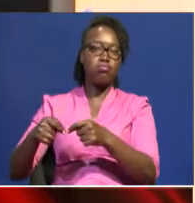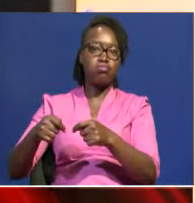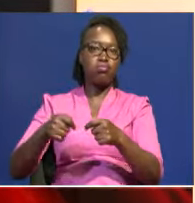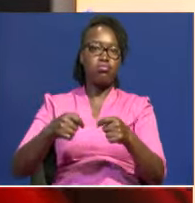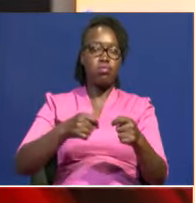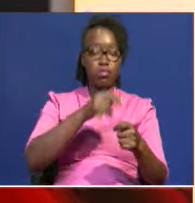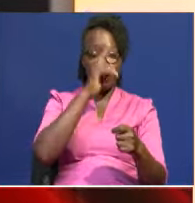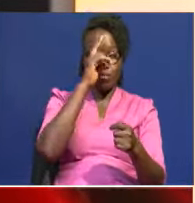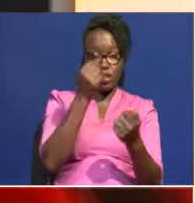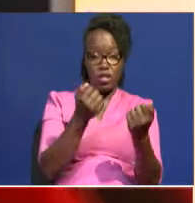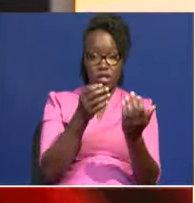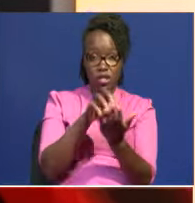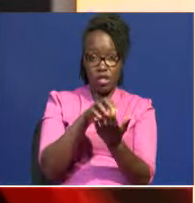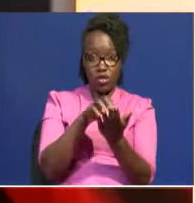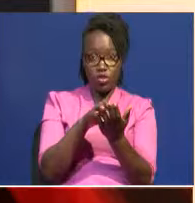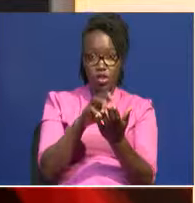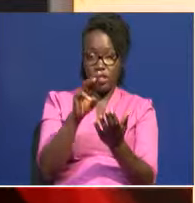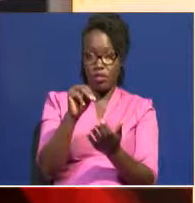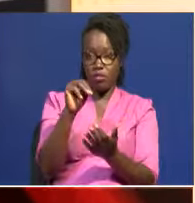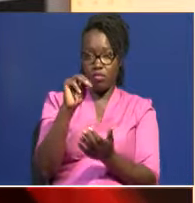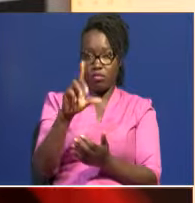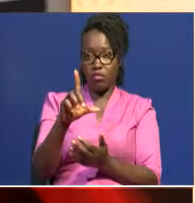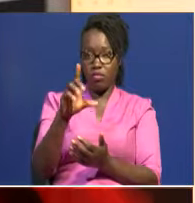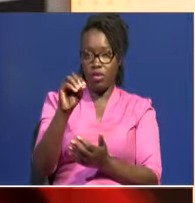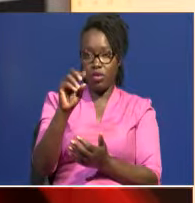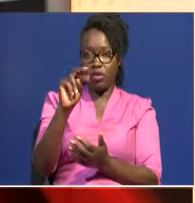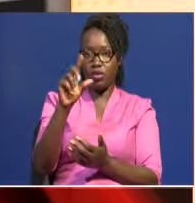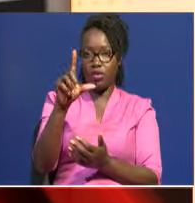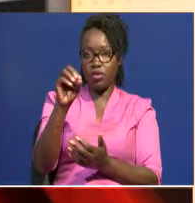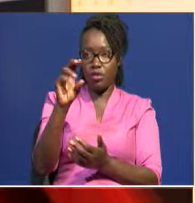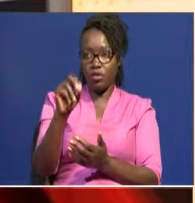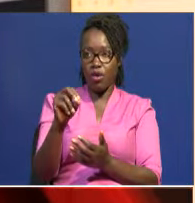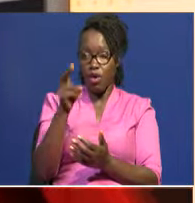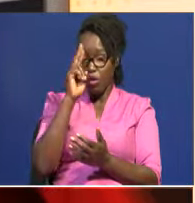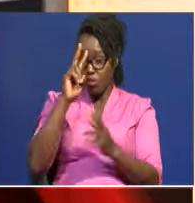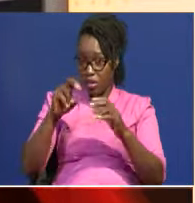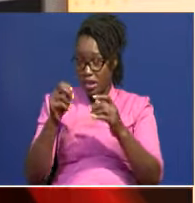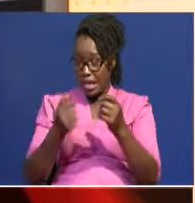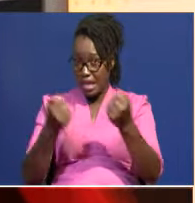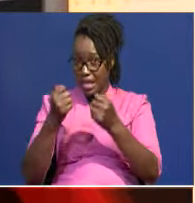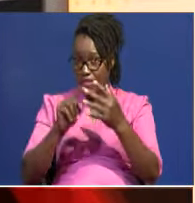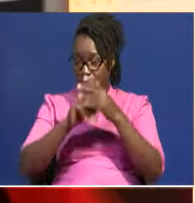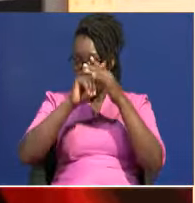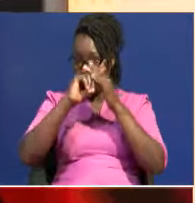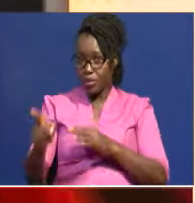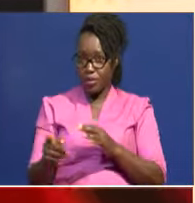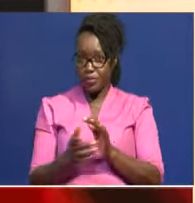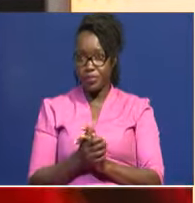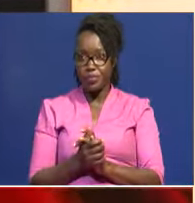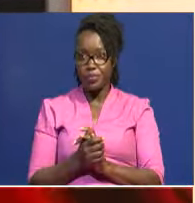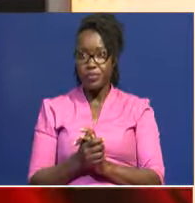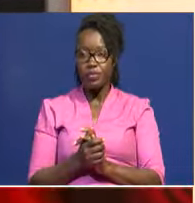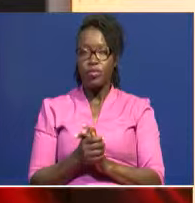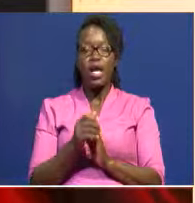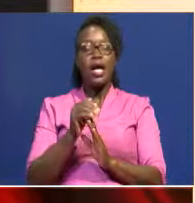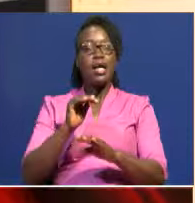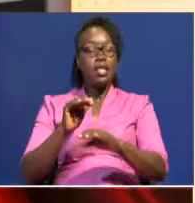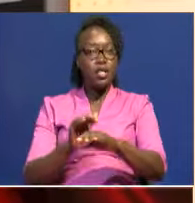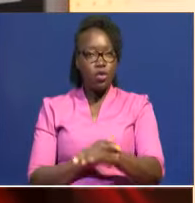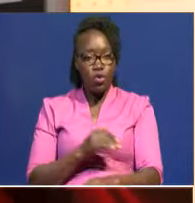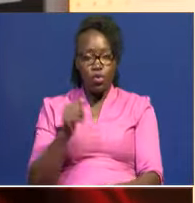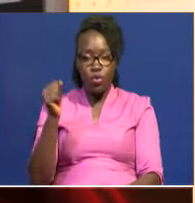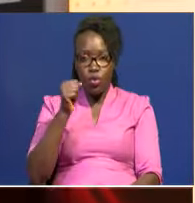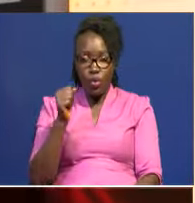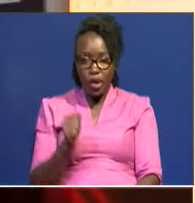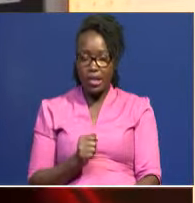cha Mlolongo. Kwa sasa polisi wanamsaka dereva alitoroka. Wazee wa jamii ya Gikuyu almaarufu